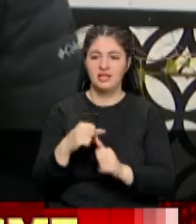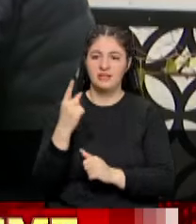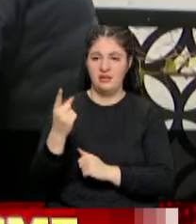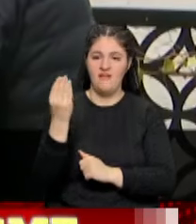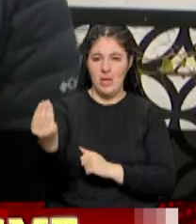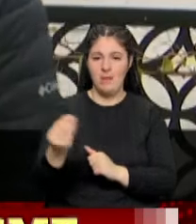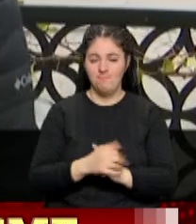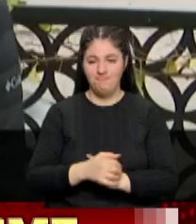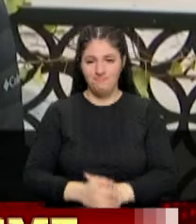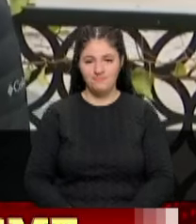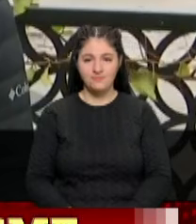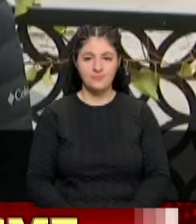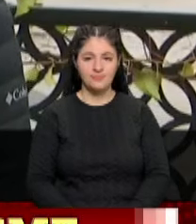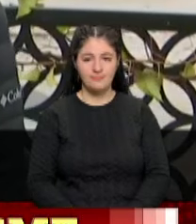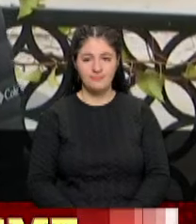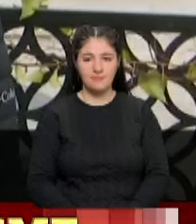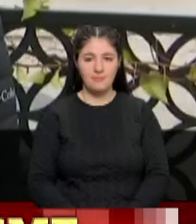bırakalım.